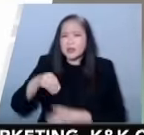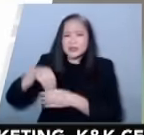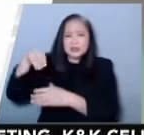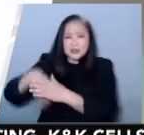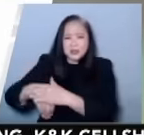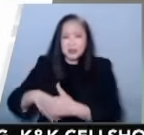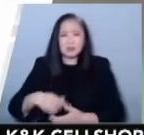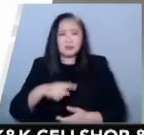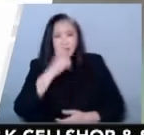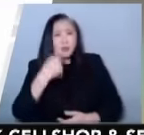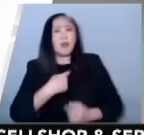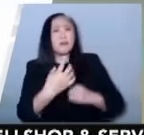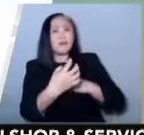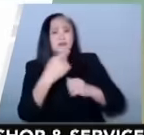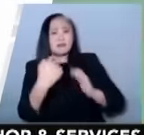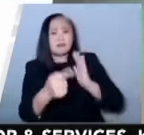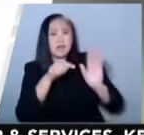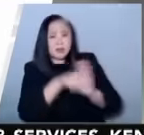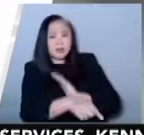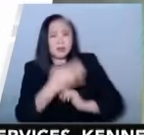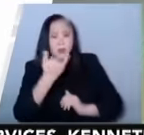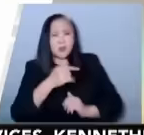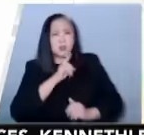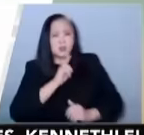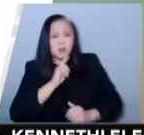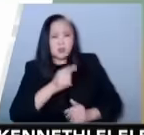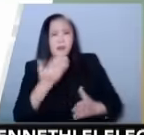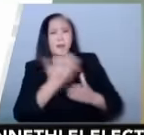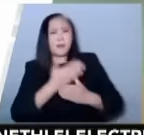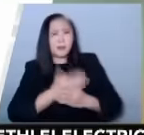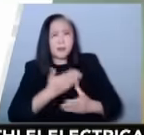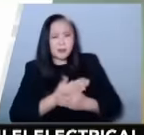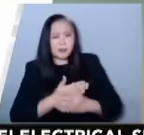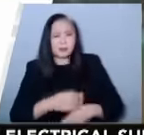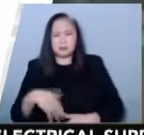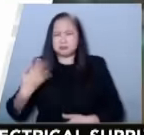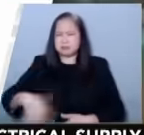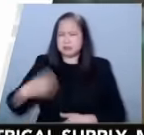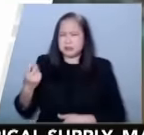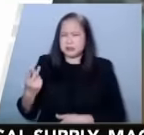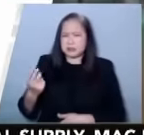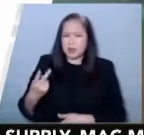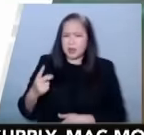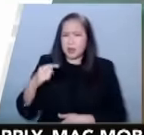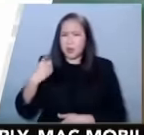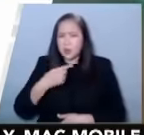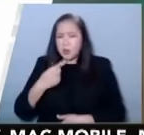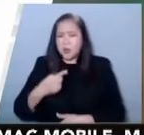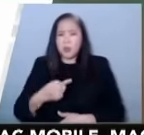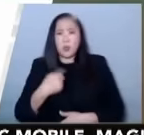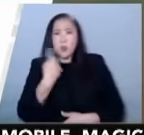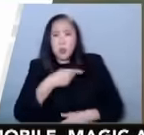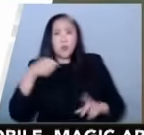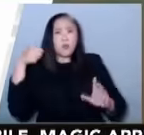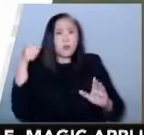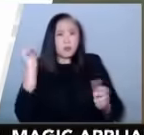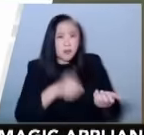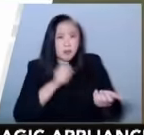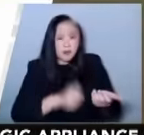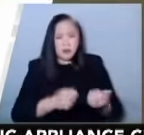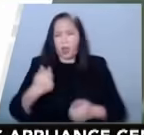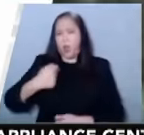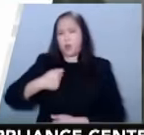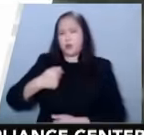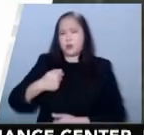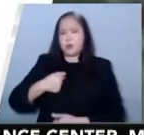lang mo, masiguro man kami, saan ko na nga ni mga nagpapisyo. Sa'yo po nagtigbak. Ako, saka so darwang,